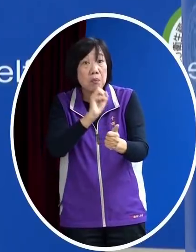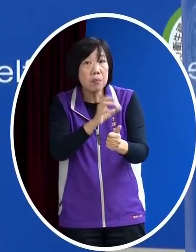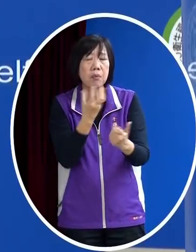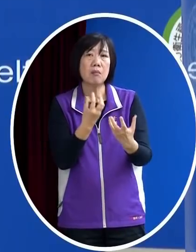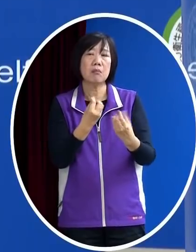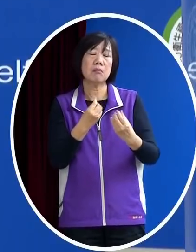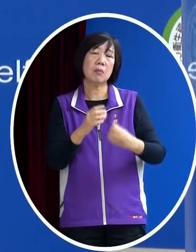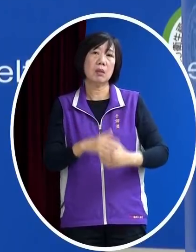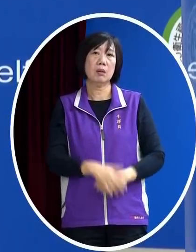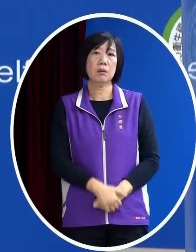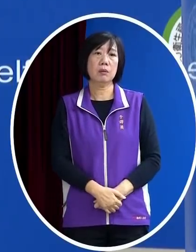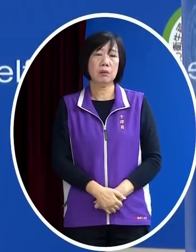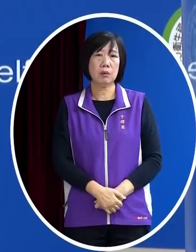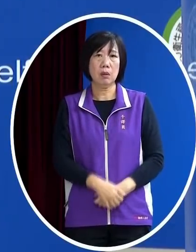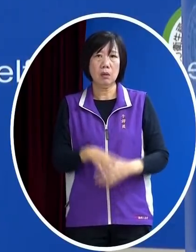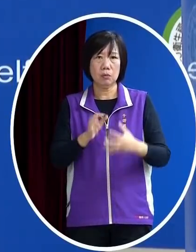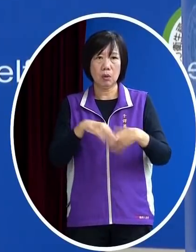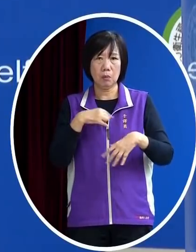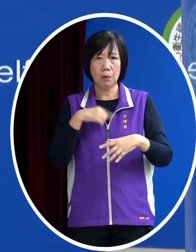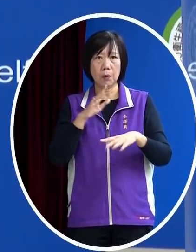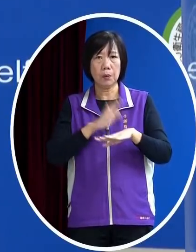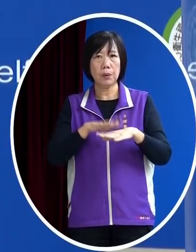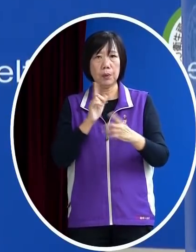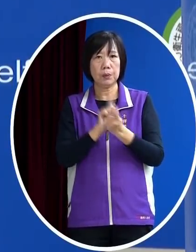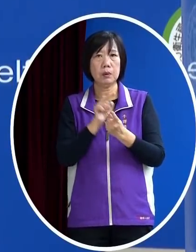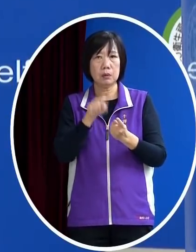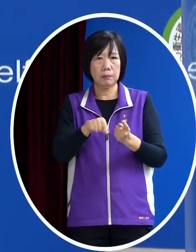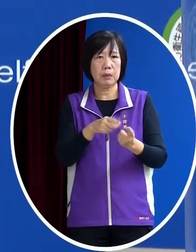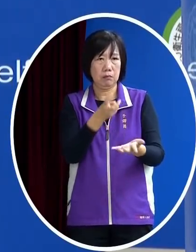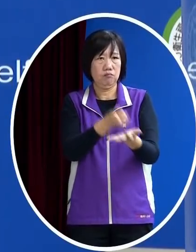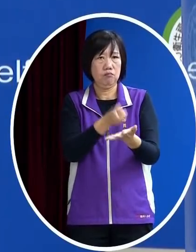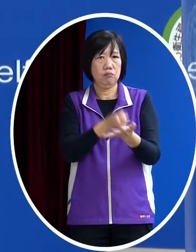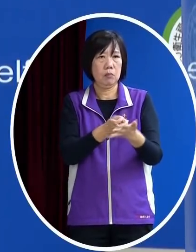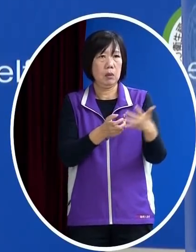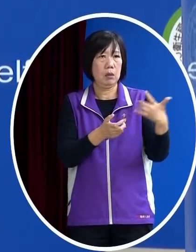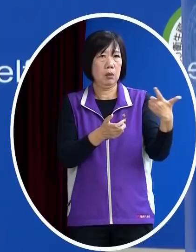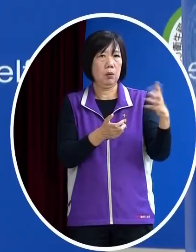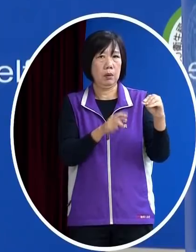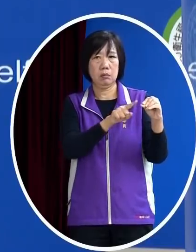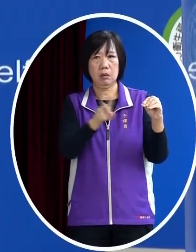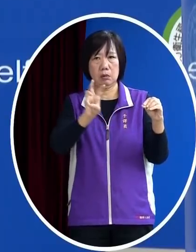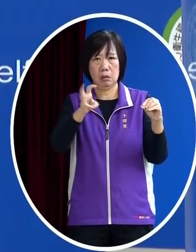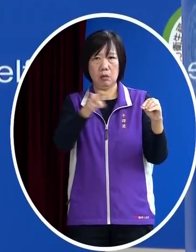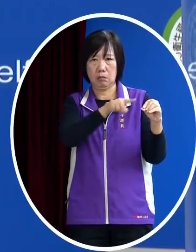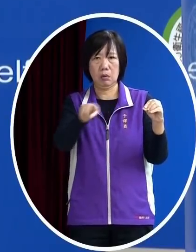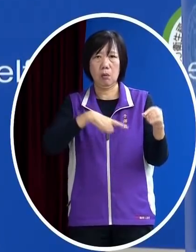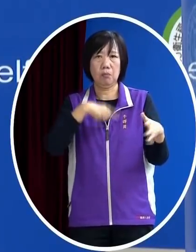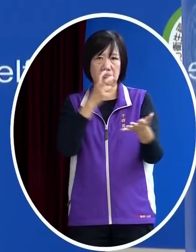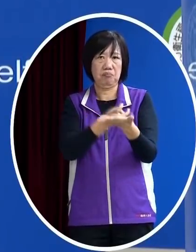是我们还采用比较严格的哈6、7条去罚他6万到30万。